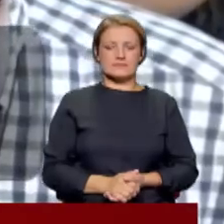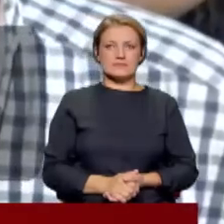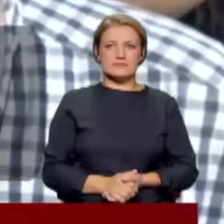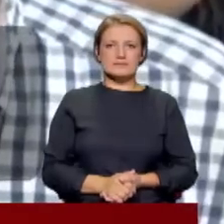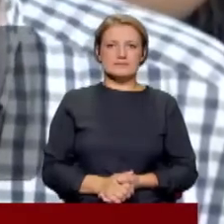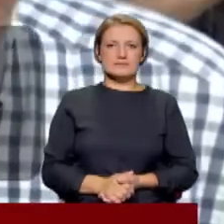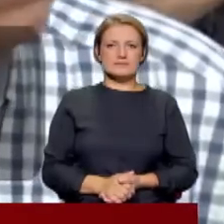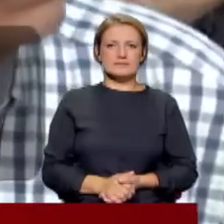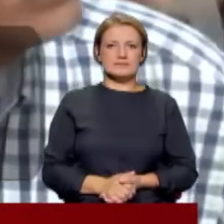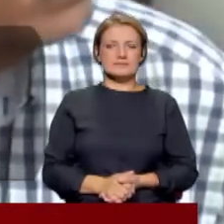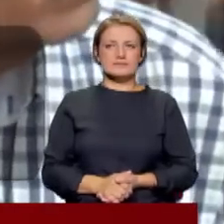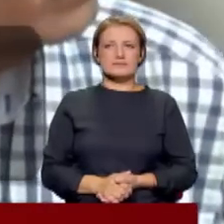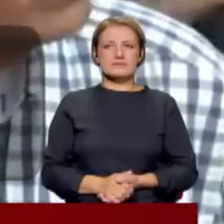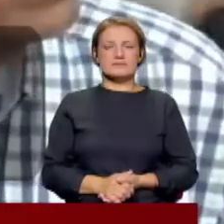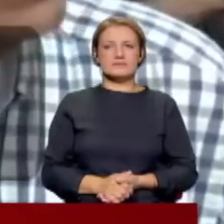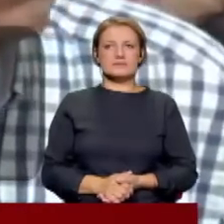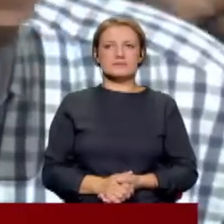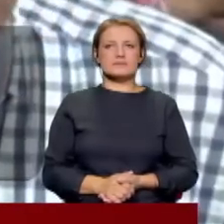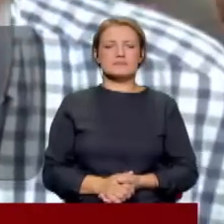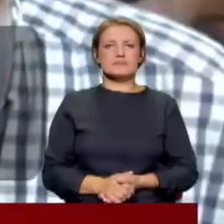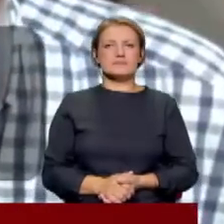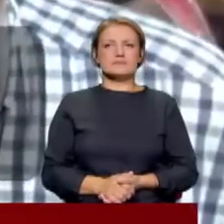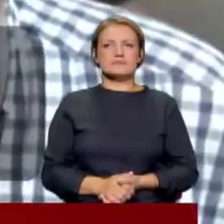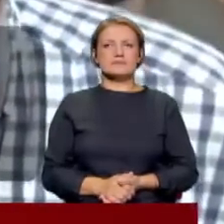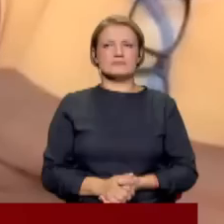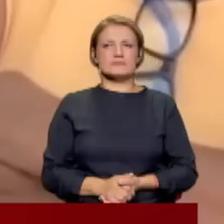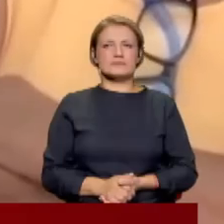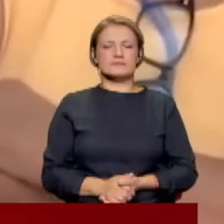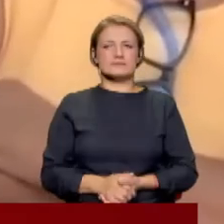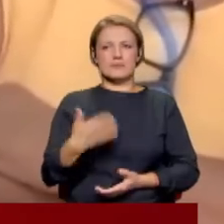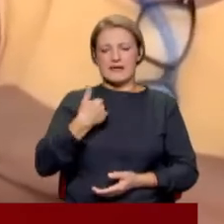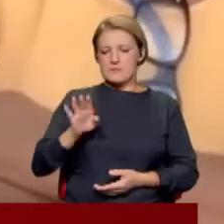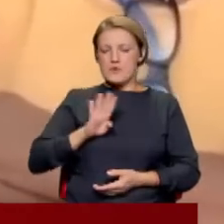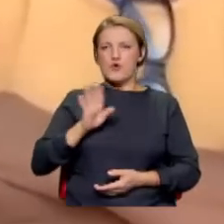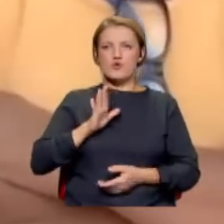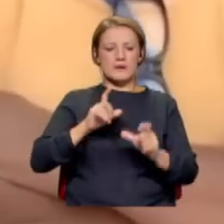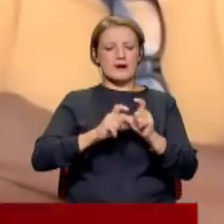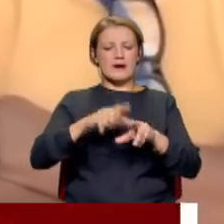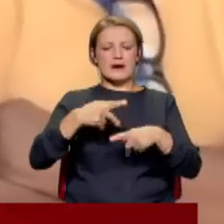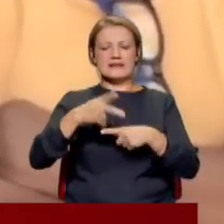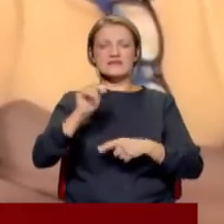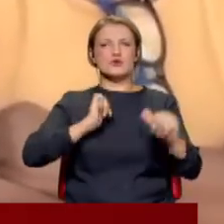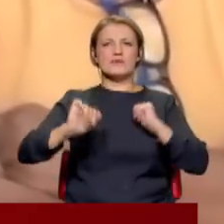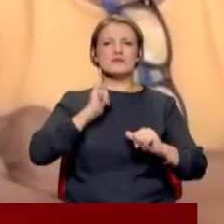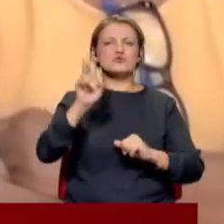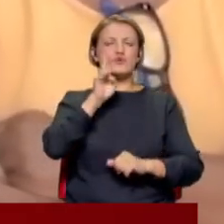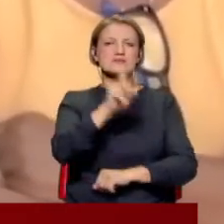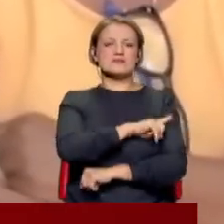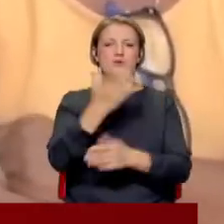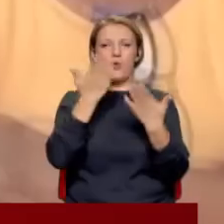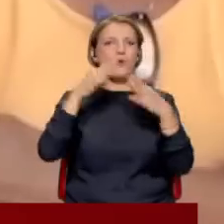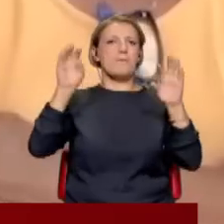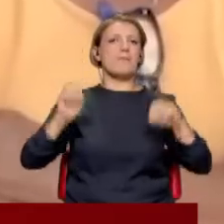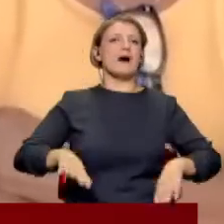zam geliyor. Bu zamlar geri alınsın istiyoruz. İsyan ediyoruz. Benim oğlum Gazi Üniversitesi'nde son sınıfını, okulunu